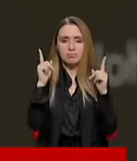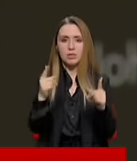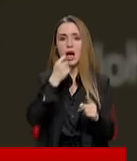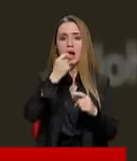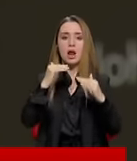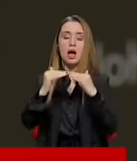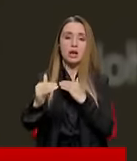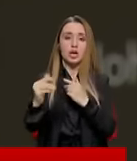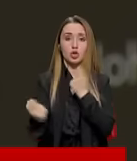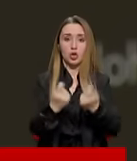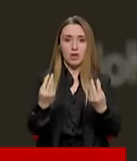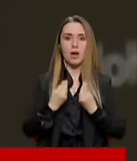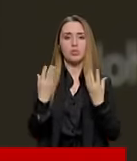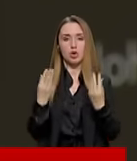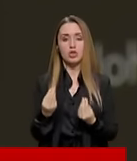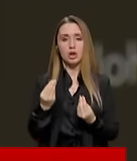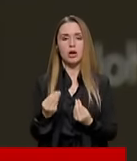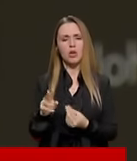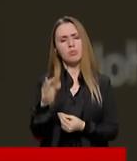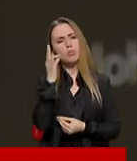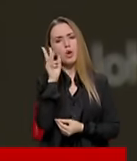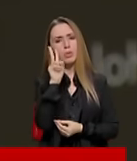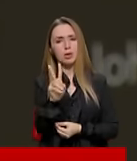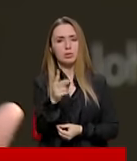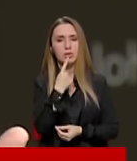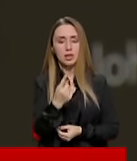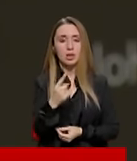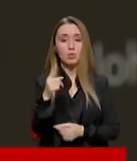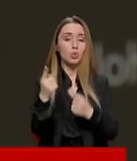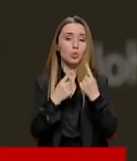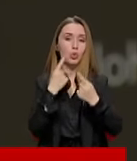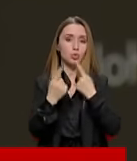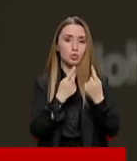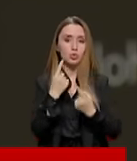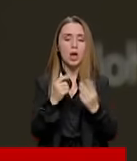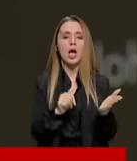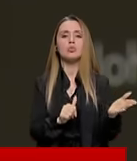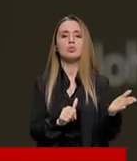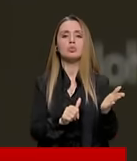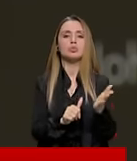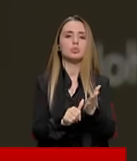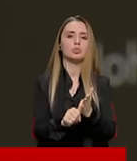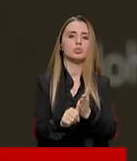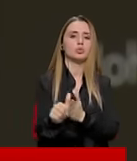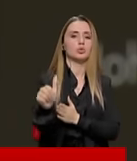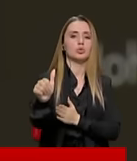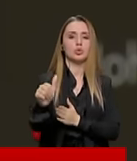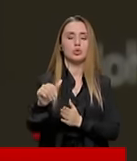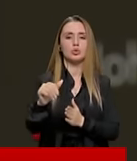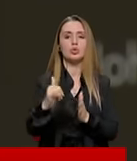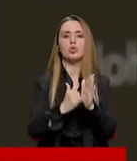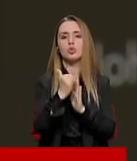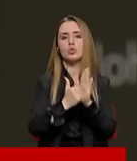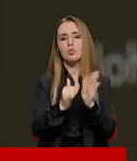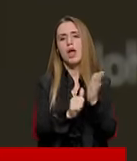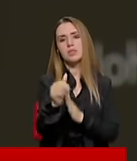Ankara halkı görevlendirmiş olacak Biz bu gözle bakıyoruz dedik bu konuşmalarım bütün eee YouTube'da falan her